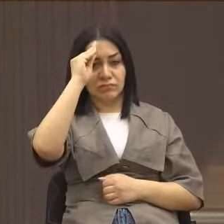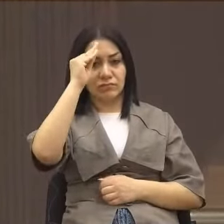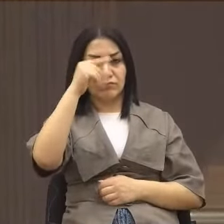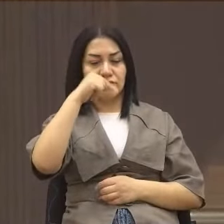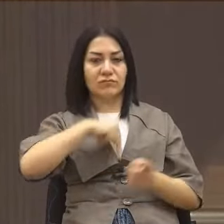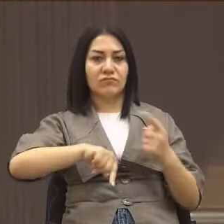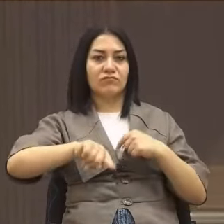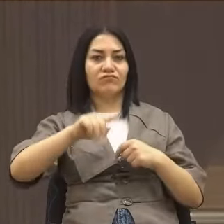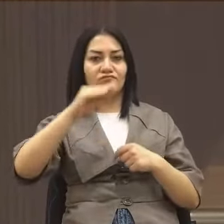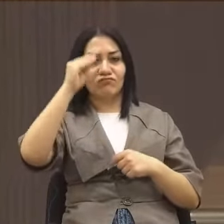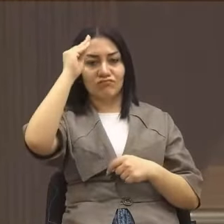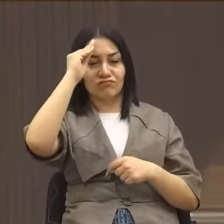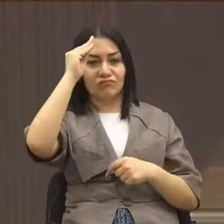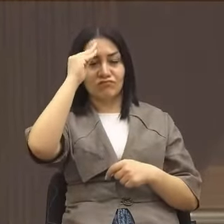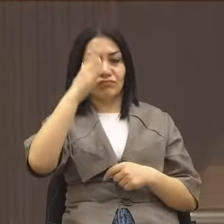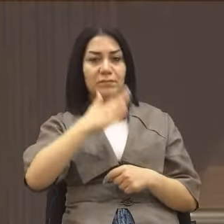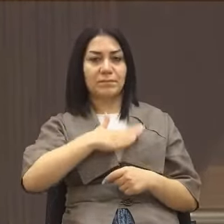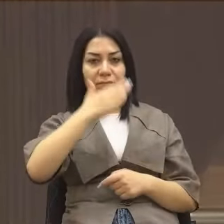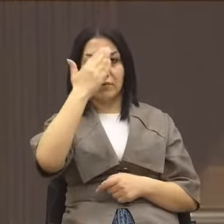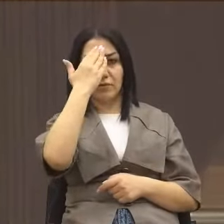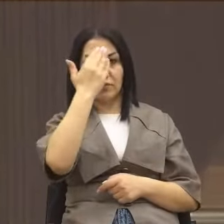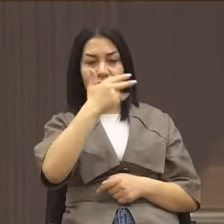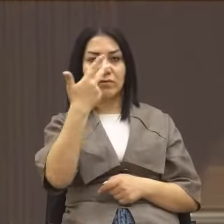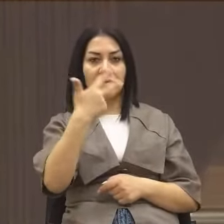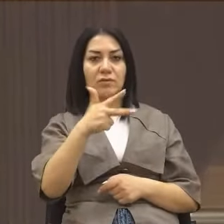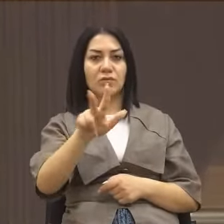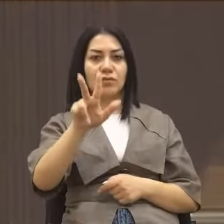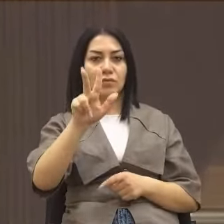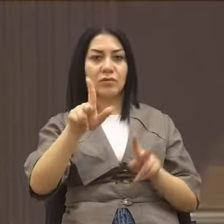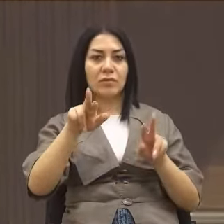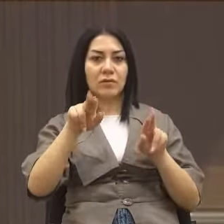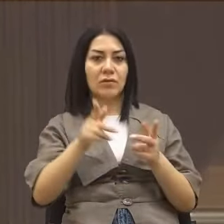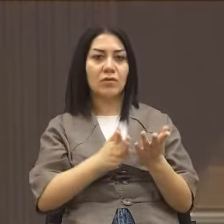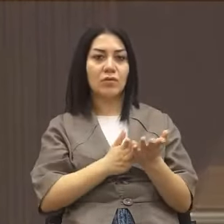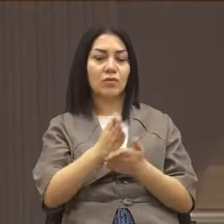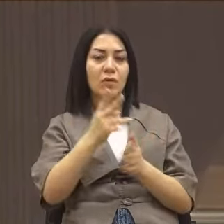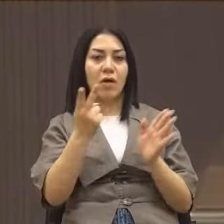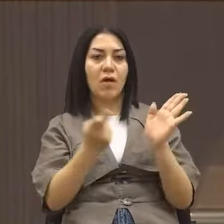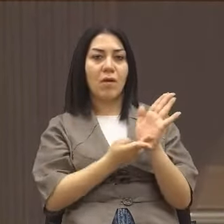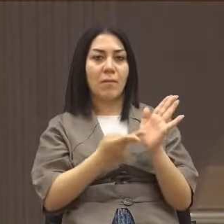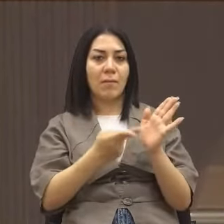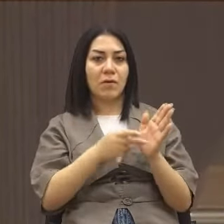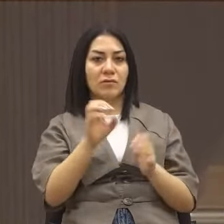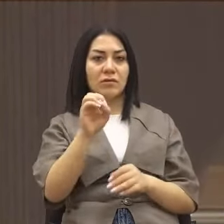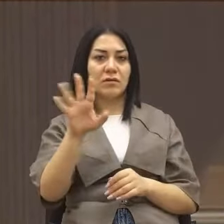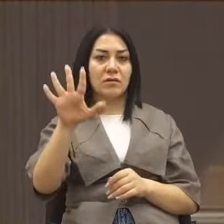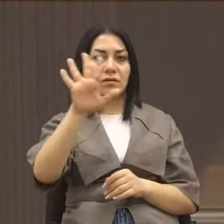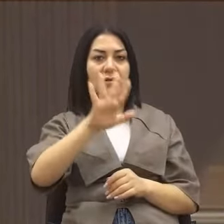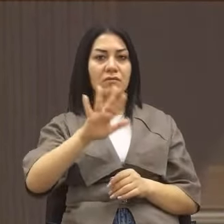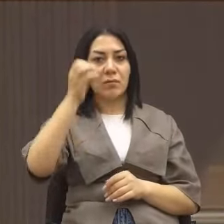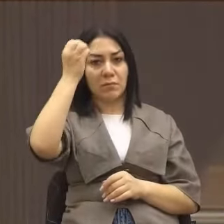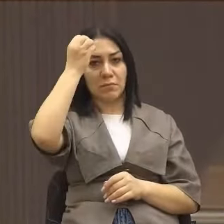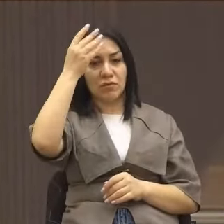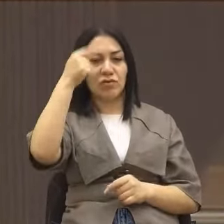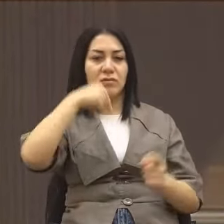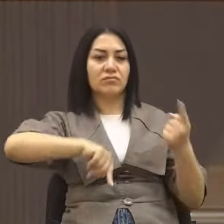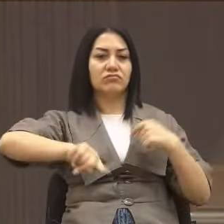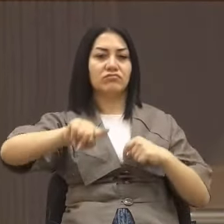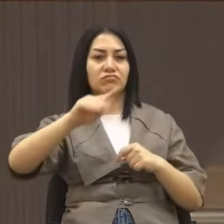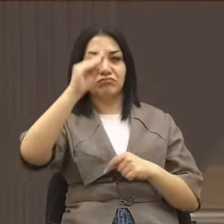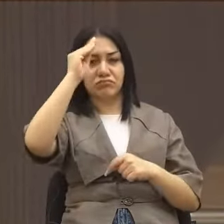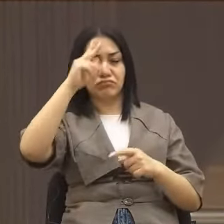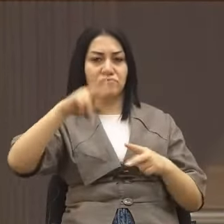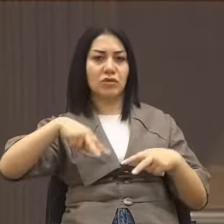է։ Մեր ժողովուրդը 33 տարում ապացուցել է, որ եվրոպական մշակույթի եւ արժեհամակարգի կրողն